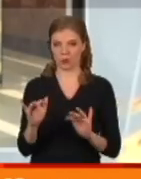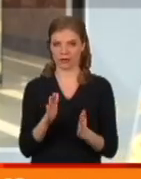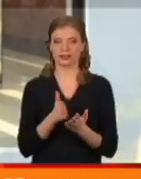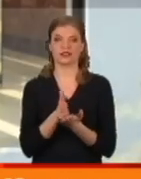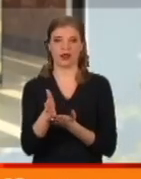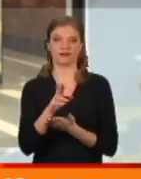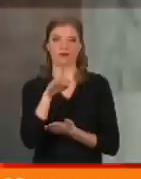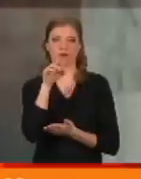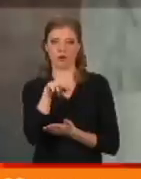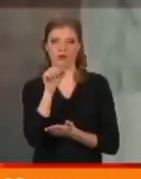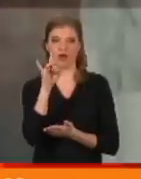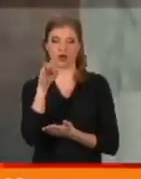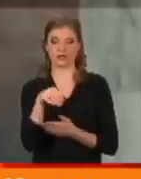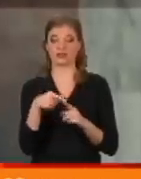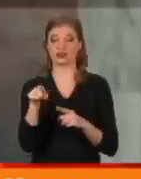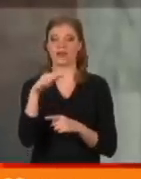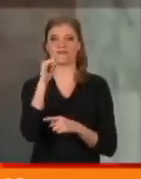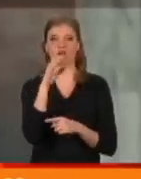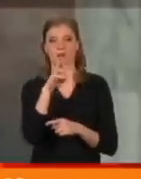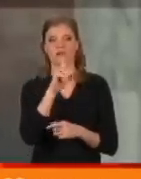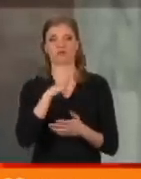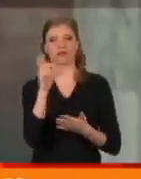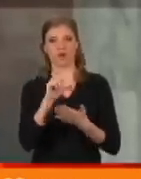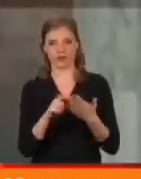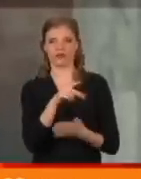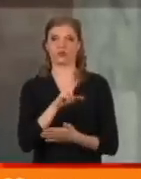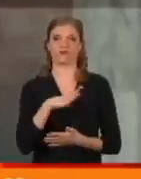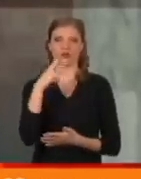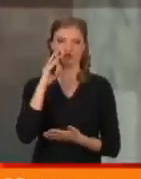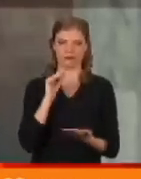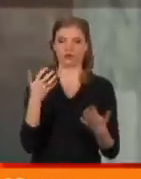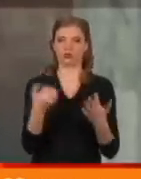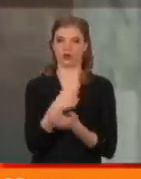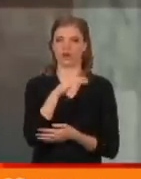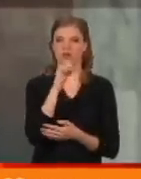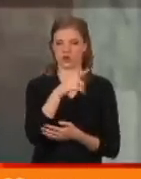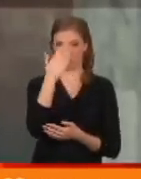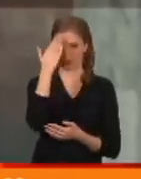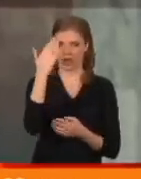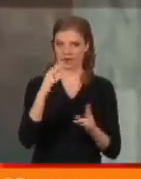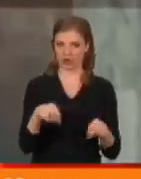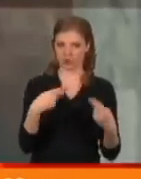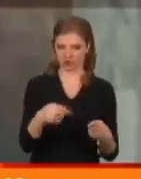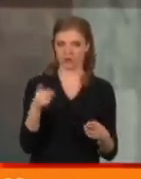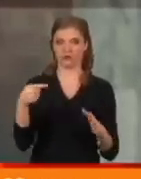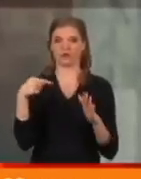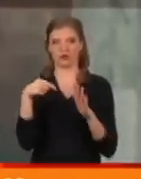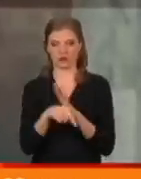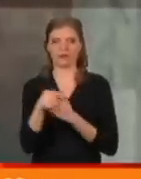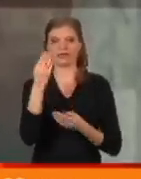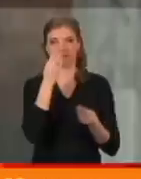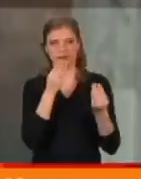напрямку поп-арт. Якби фантомас був поетом, то він був би Шевченком. Тобто фантомас – геніальний злочинець. Вони таким чином